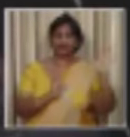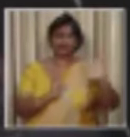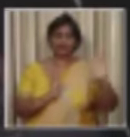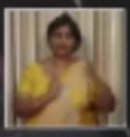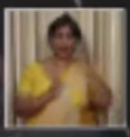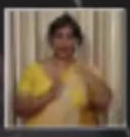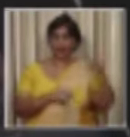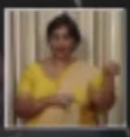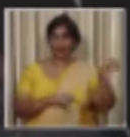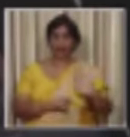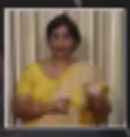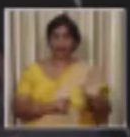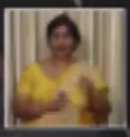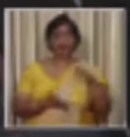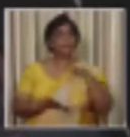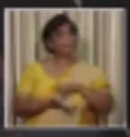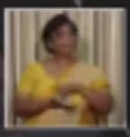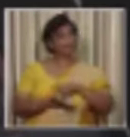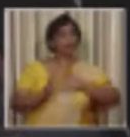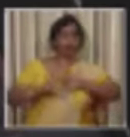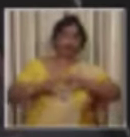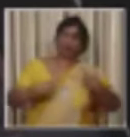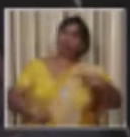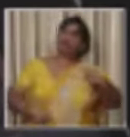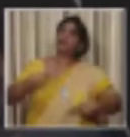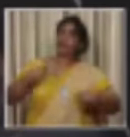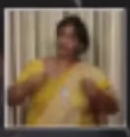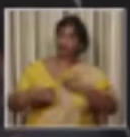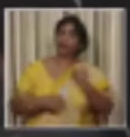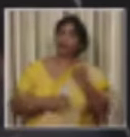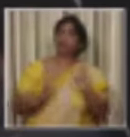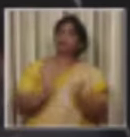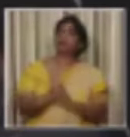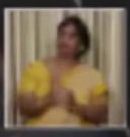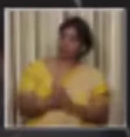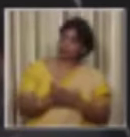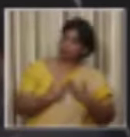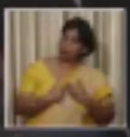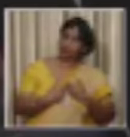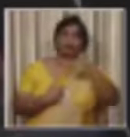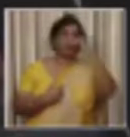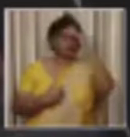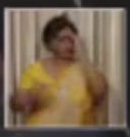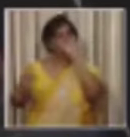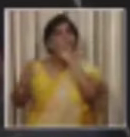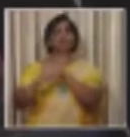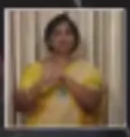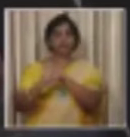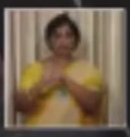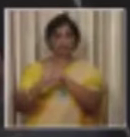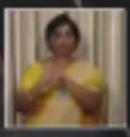ආයතන නෙමෙයි. මැදිහත් වෙන ඕනෑම විවාදයකට අපේ ආර්ථික කමිටුවත් අපේ නායකතුමත් එනවා.